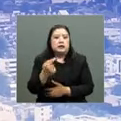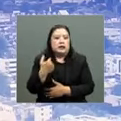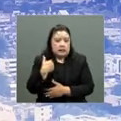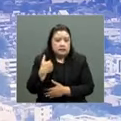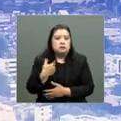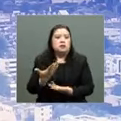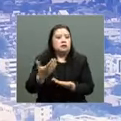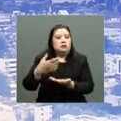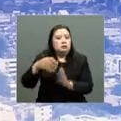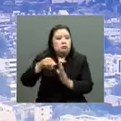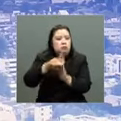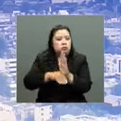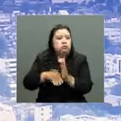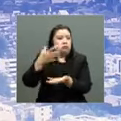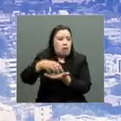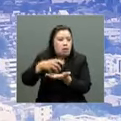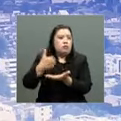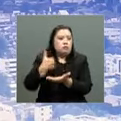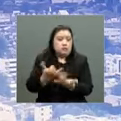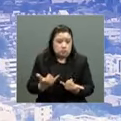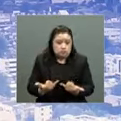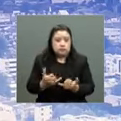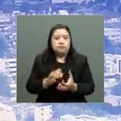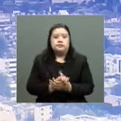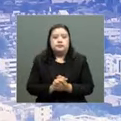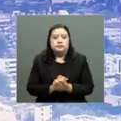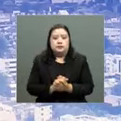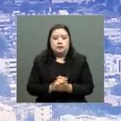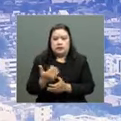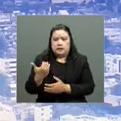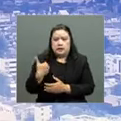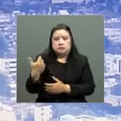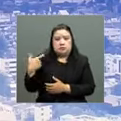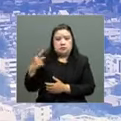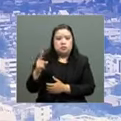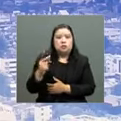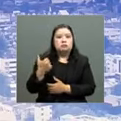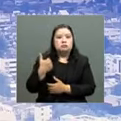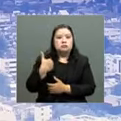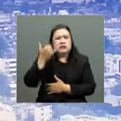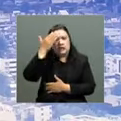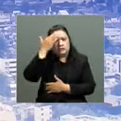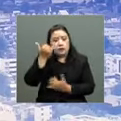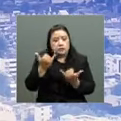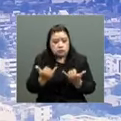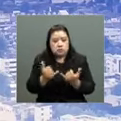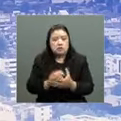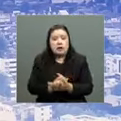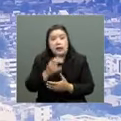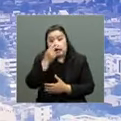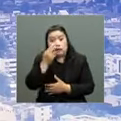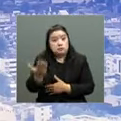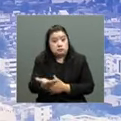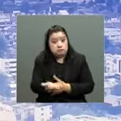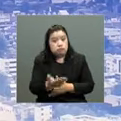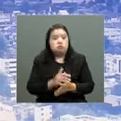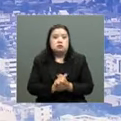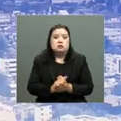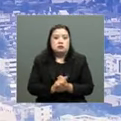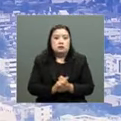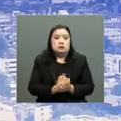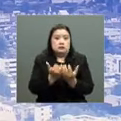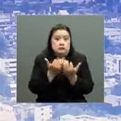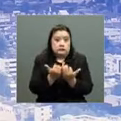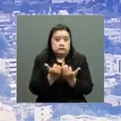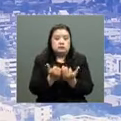ซึ่งก็คงจะได้ประโยชน์จากการที่เราตอนนี้มีภาคของการใช้สถาน